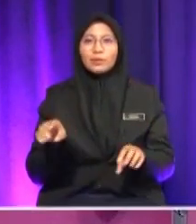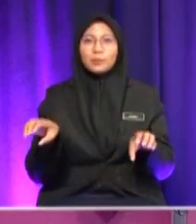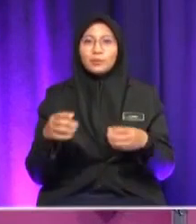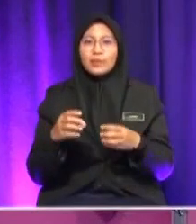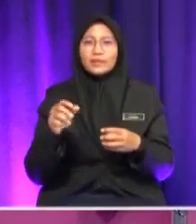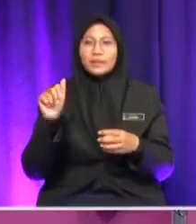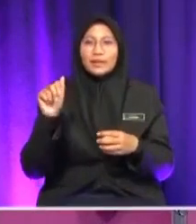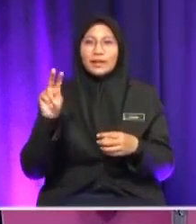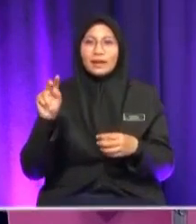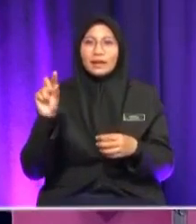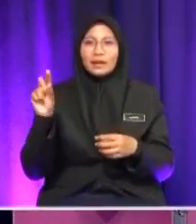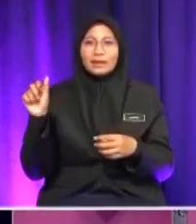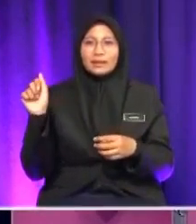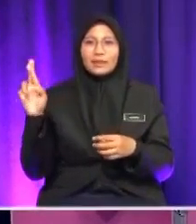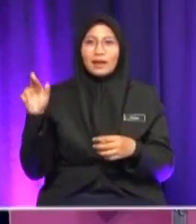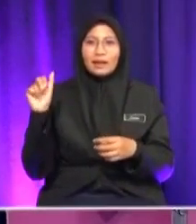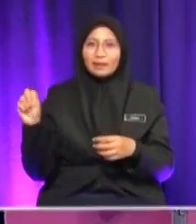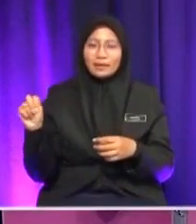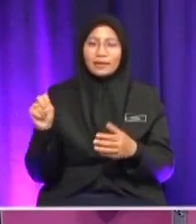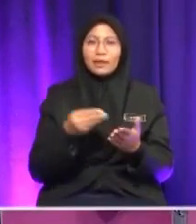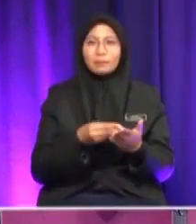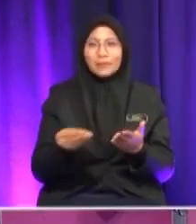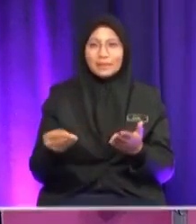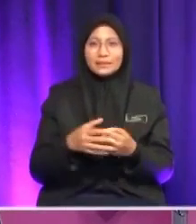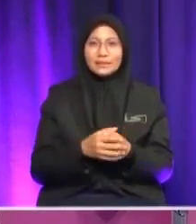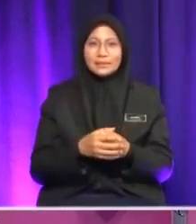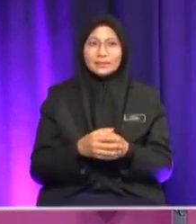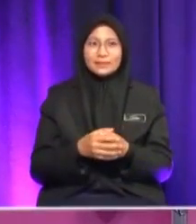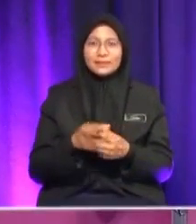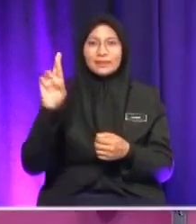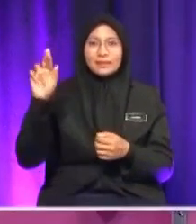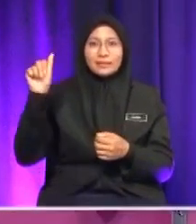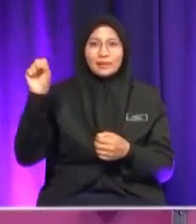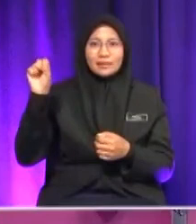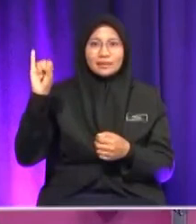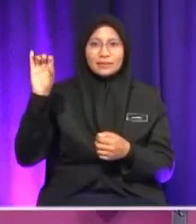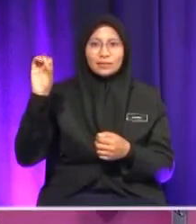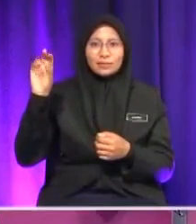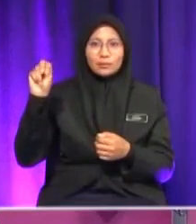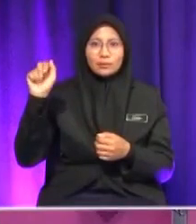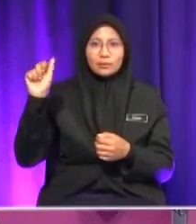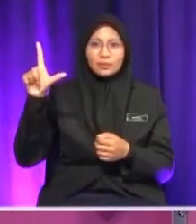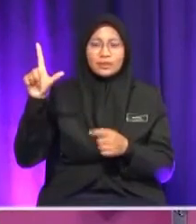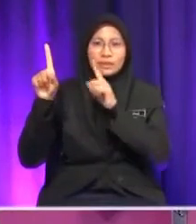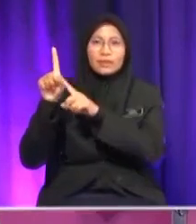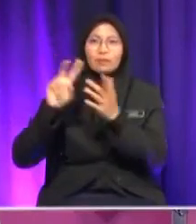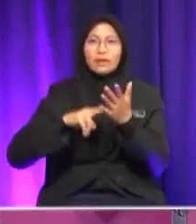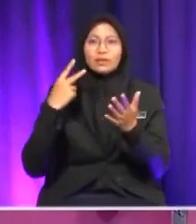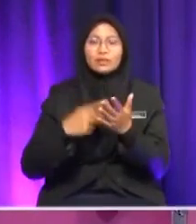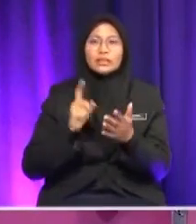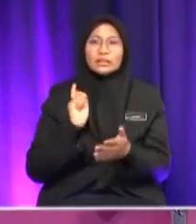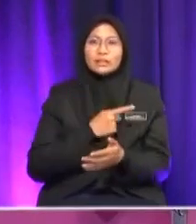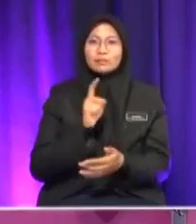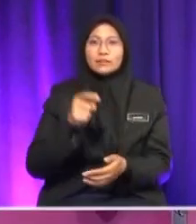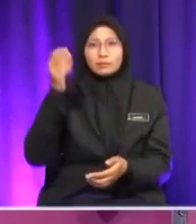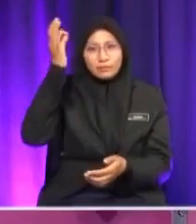anggaran perbelanjaan. Dua perkara di bawah rasional. Rasional di sini, murid-murid, kita perlu berfikir. Kita perlu